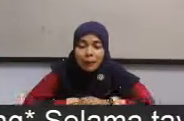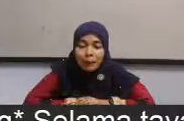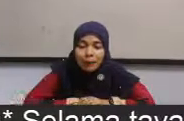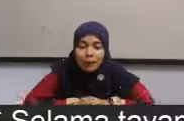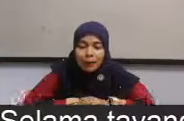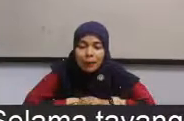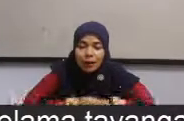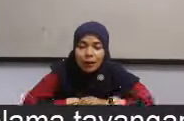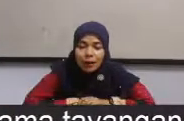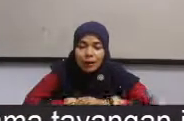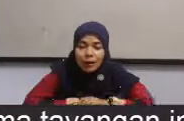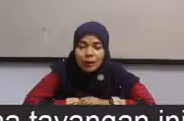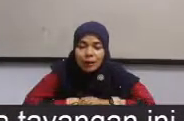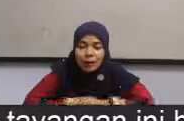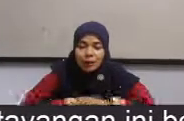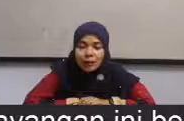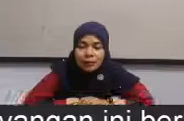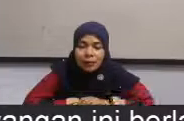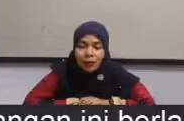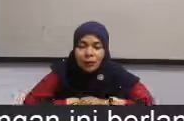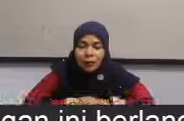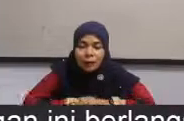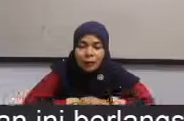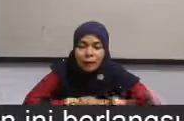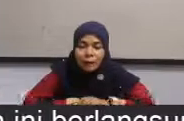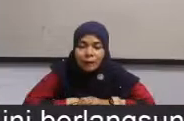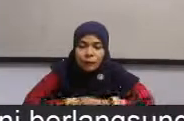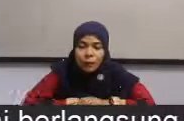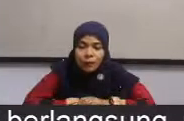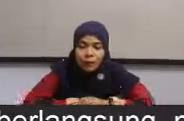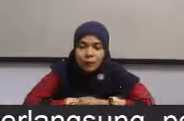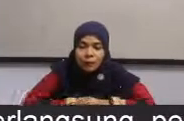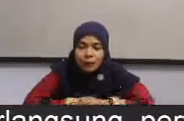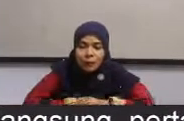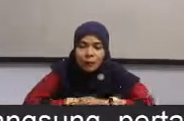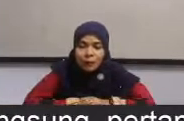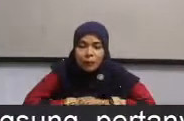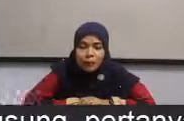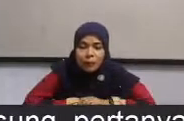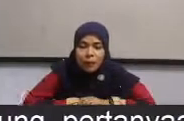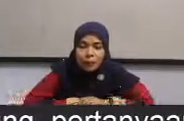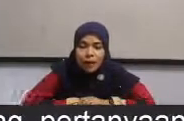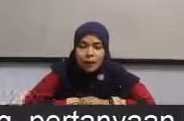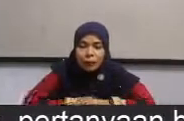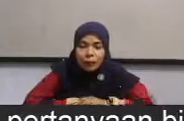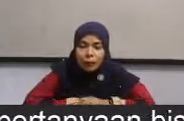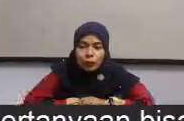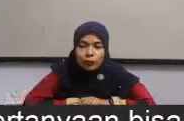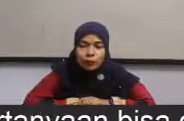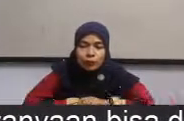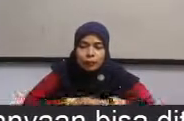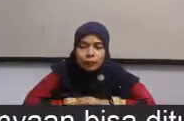Oh masa nggak ada yang enggak ada yang pas jawabannya Hai BAB